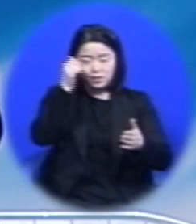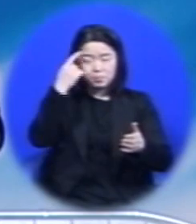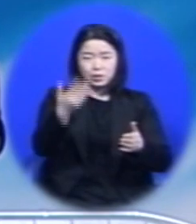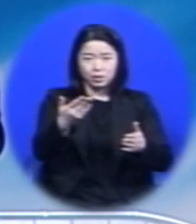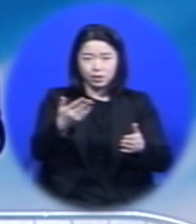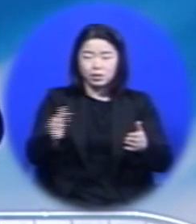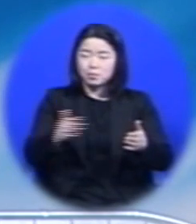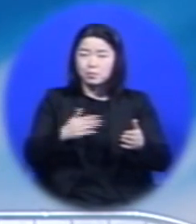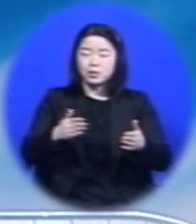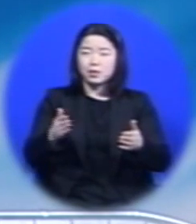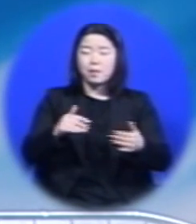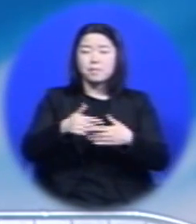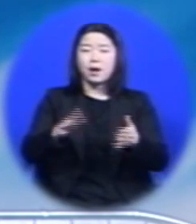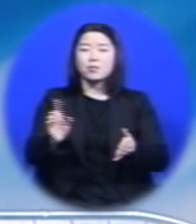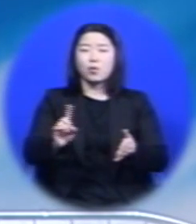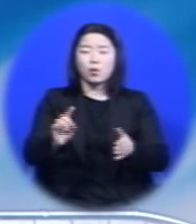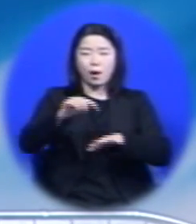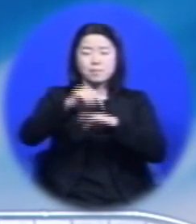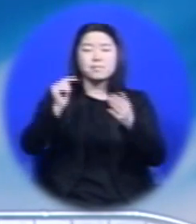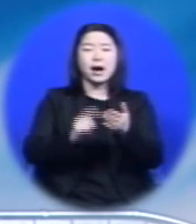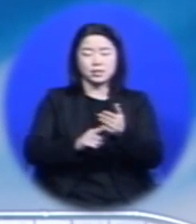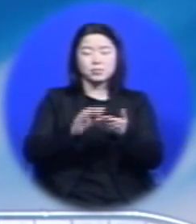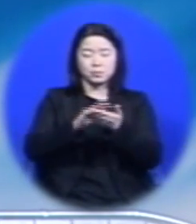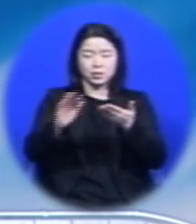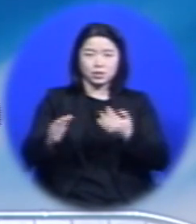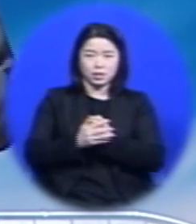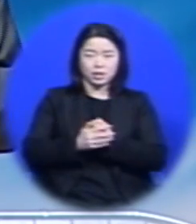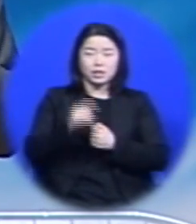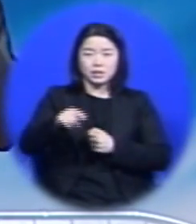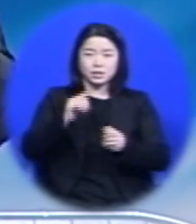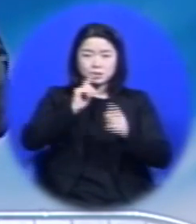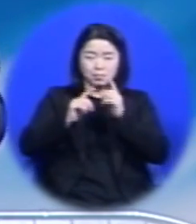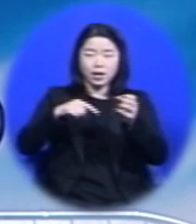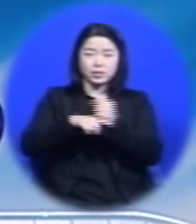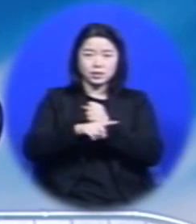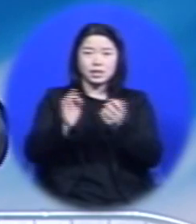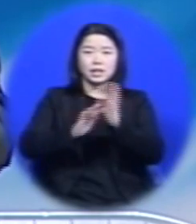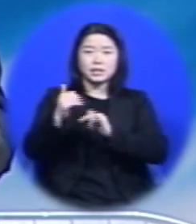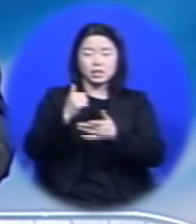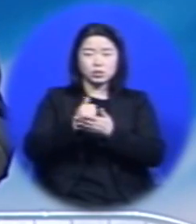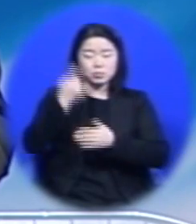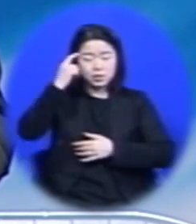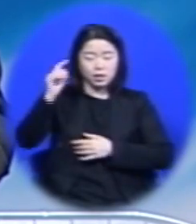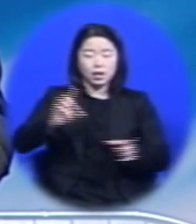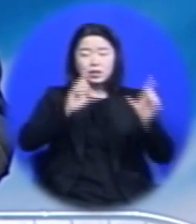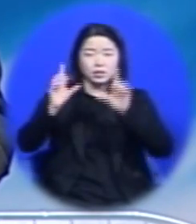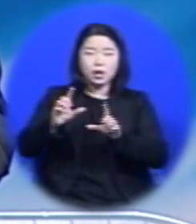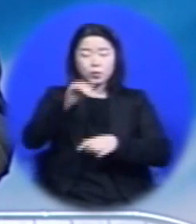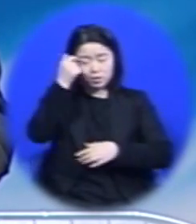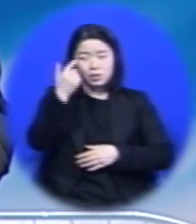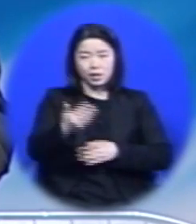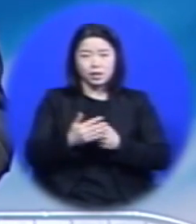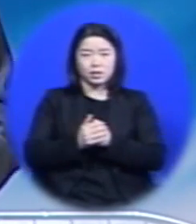빈방은 뭘 말하는 거죠 마음이에요 그 말은 예수님 생각하시고 사시느라 뜻이에요